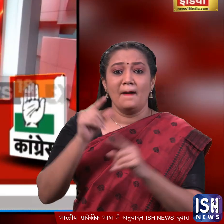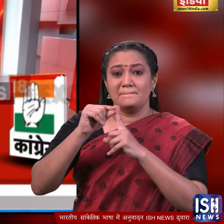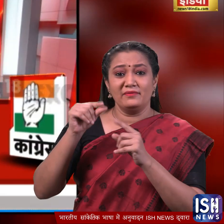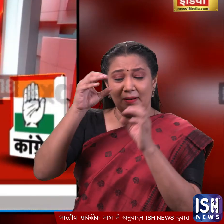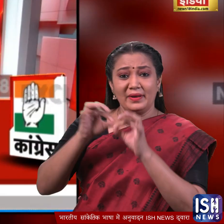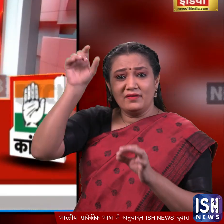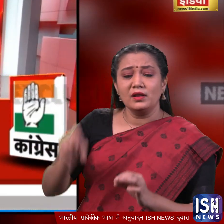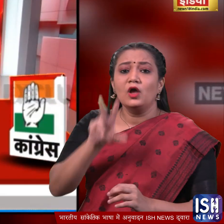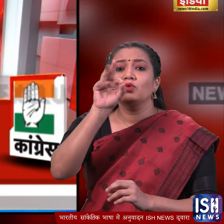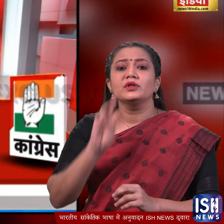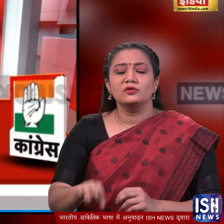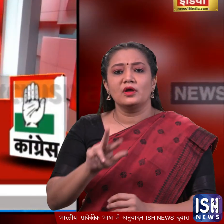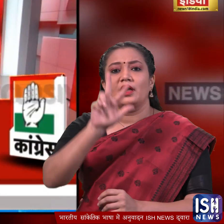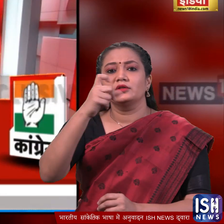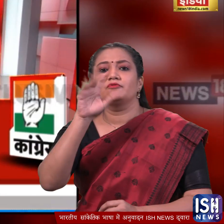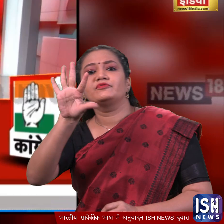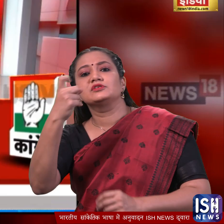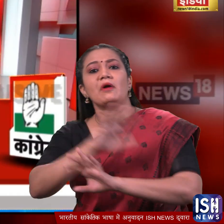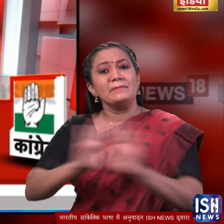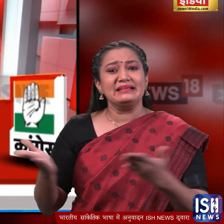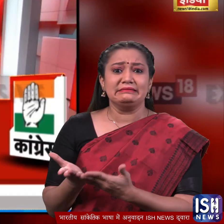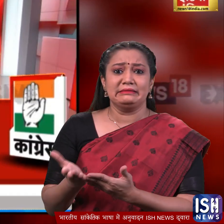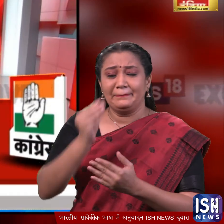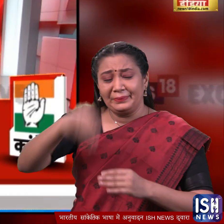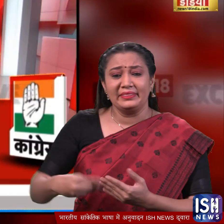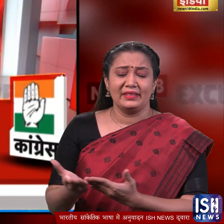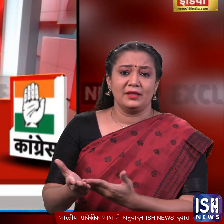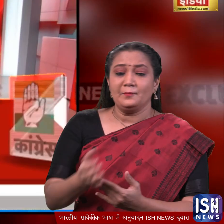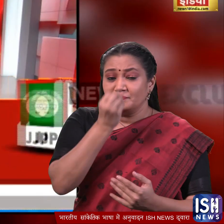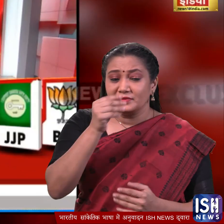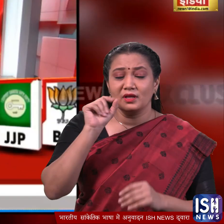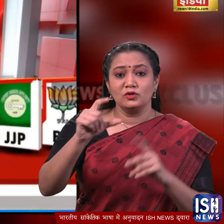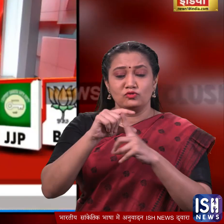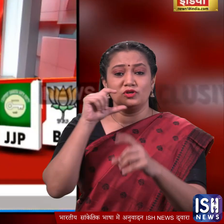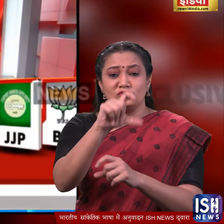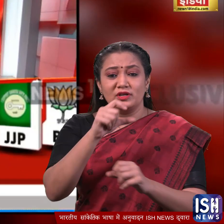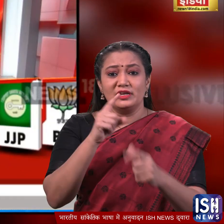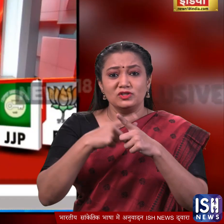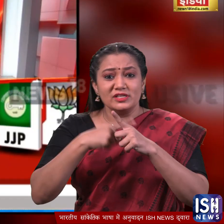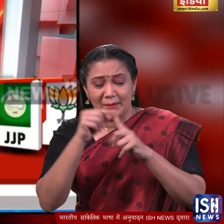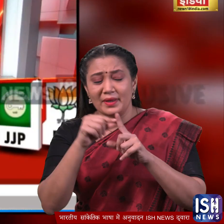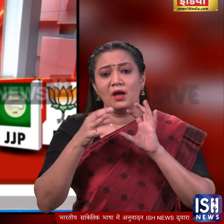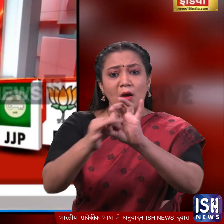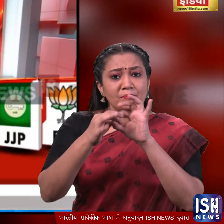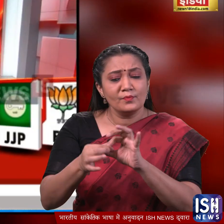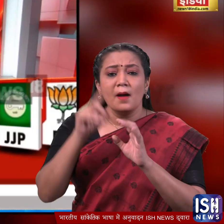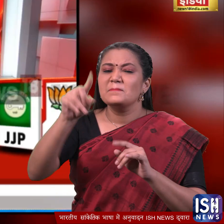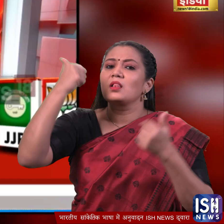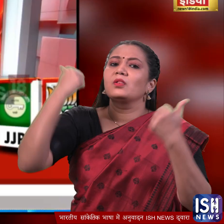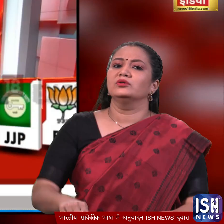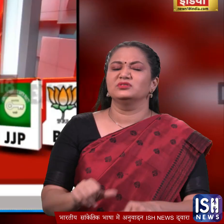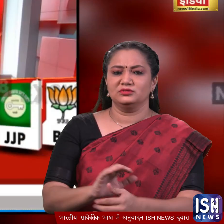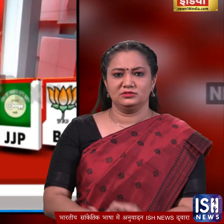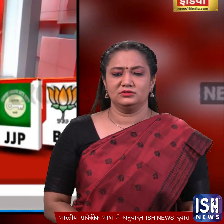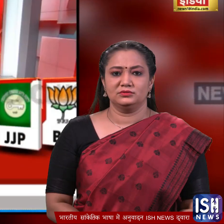के पवन बेनीवाल को 20,857 वोट ही मिले और बीजेपी को दुष्यंत चौटाला की पार्टी जेजेपी से गठबंधन होने के बावजूद